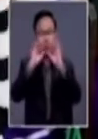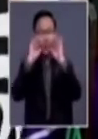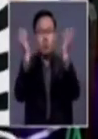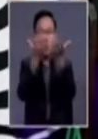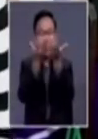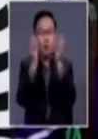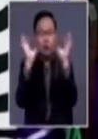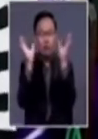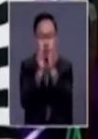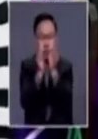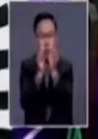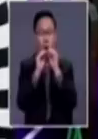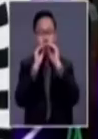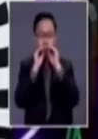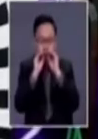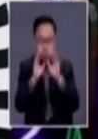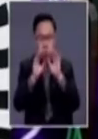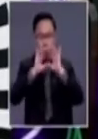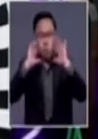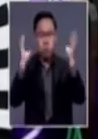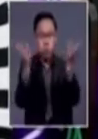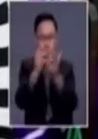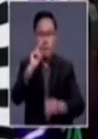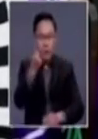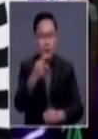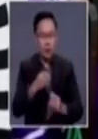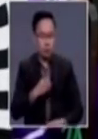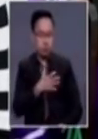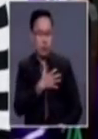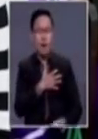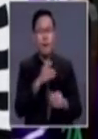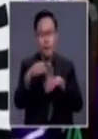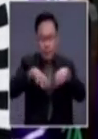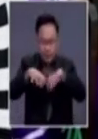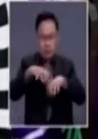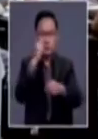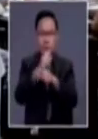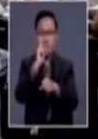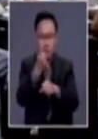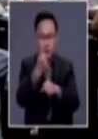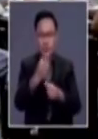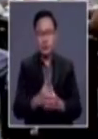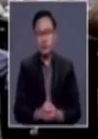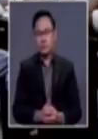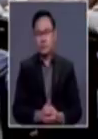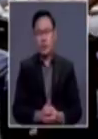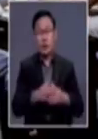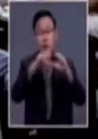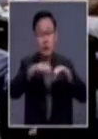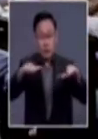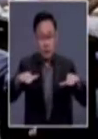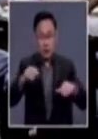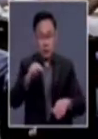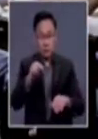ก็เติมเต็มอีกครั้งนึงแล้วมันก็ได้กลับมาเริ่มชีวิตกันใหม่คือเด็กๆ เนี่ยเขาก็